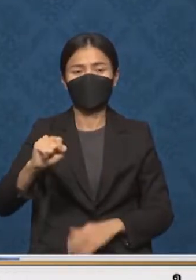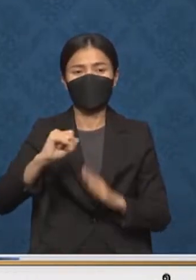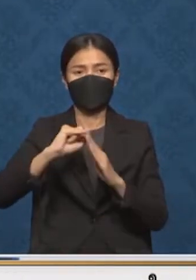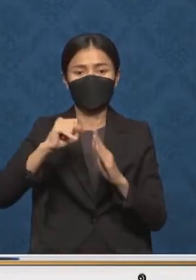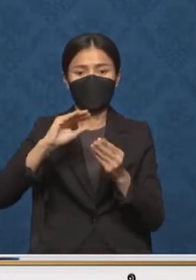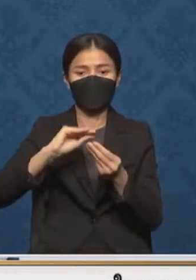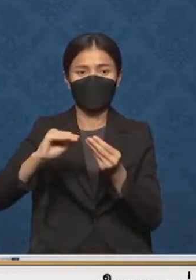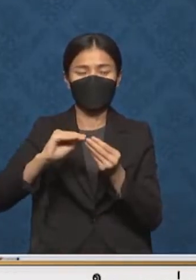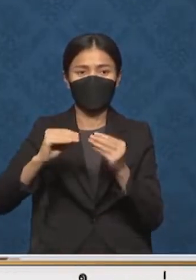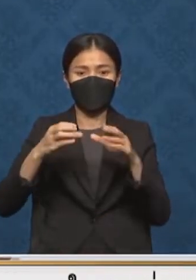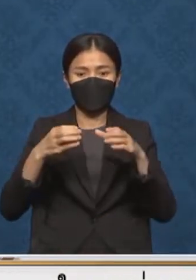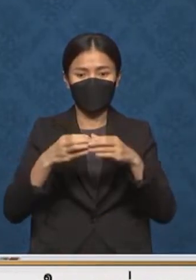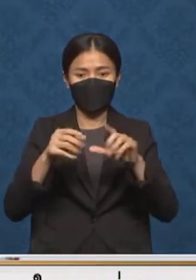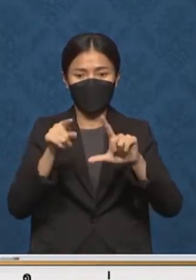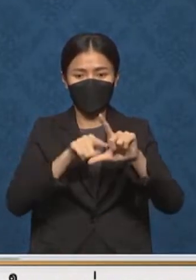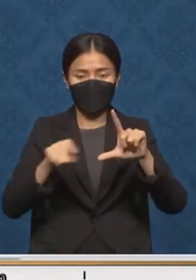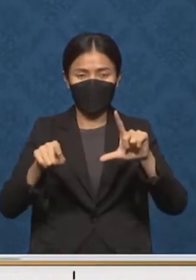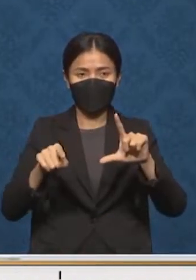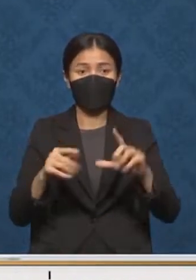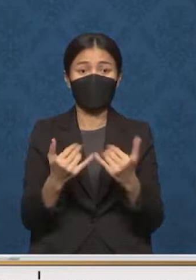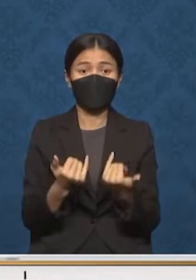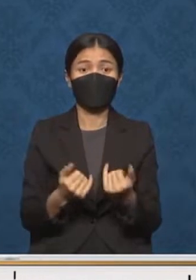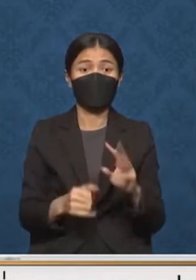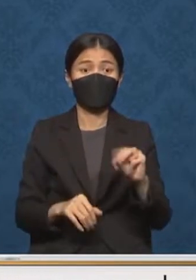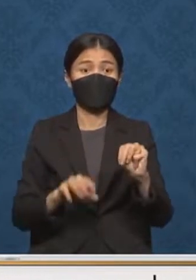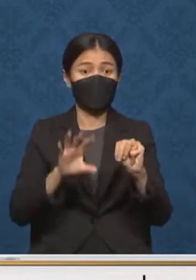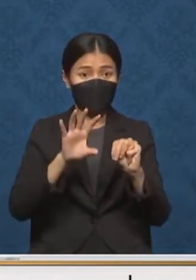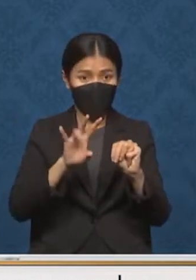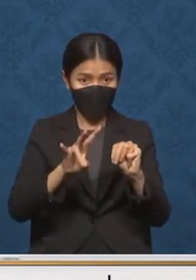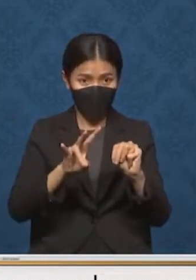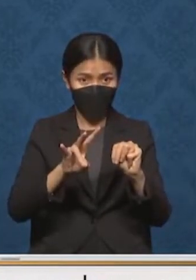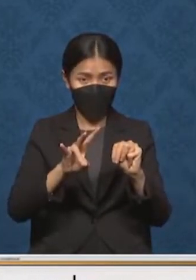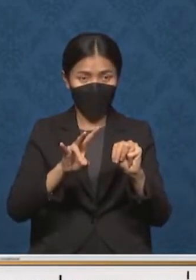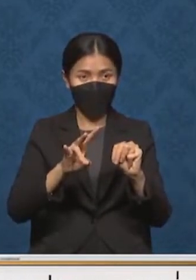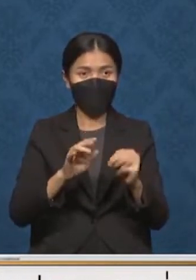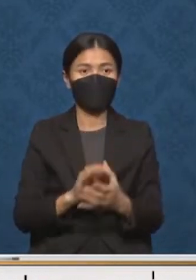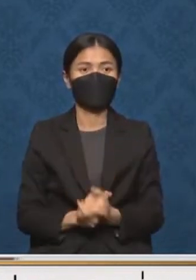นาทีกับมาตรา 7 ของผมครับ ประมาณของสำนกนายกรฐมนตรี